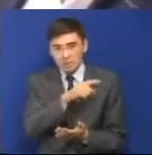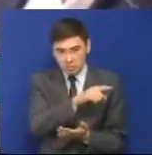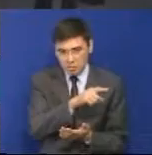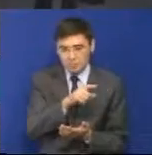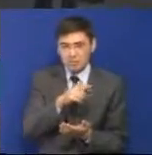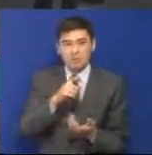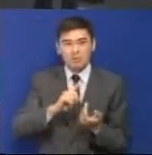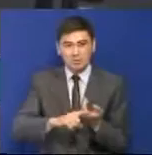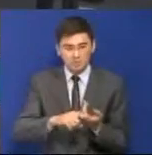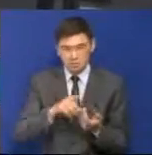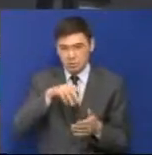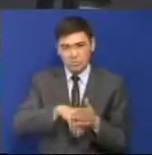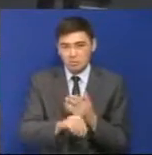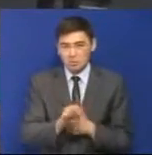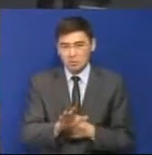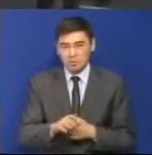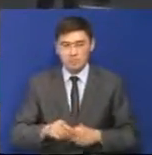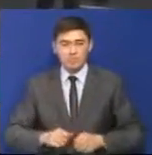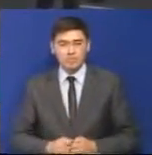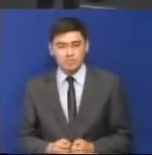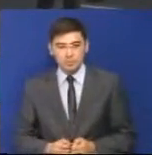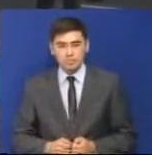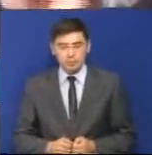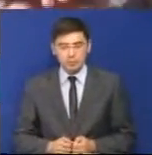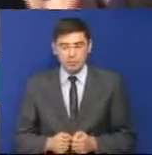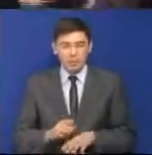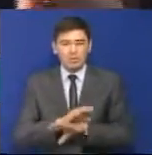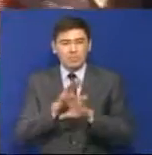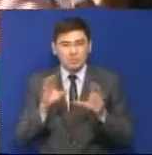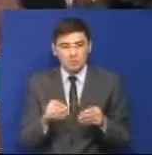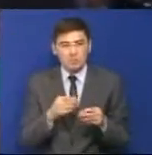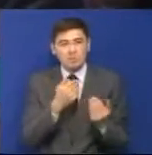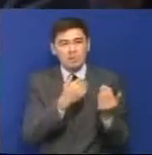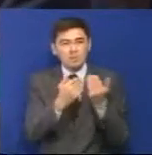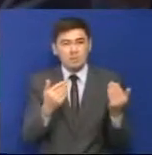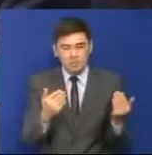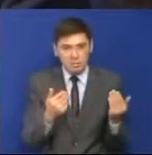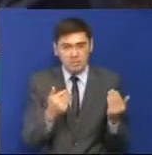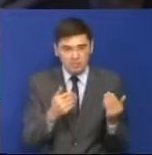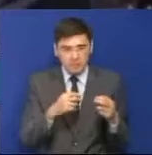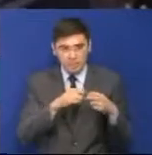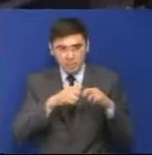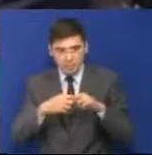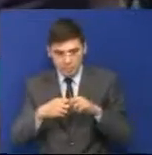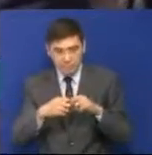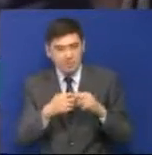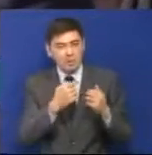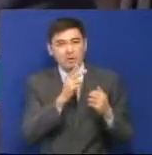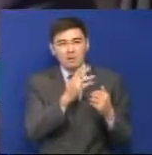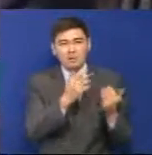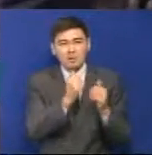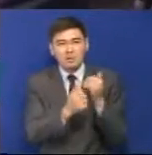қатысы жоқ. Надо будет полностью толығымен барлық өтініштерді пәтерлер бойынша жинап, содан кейін